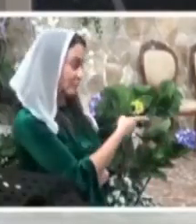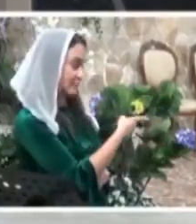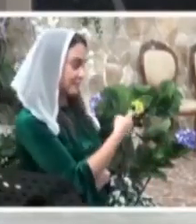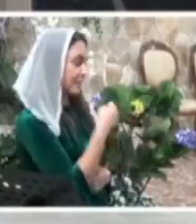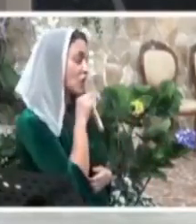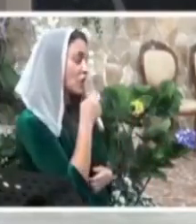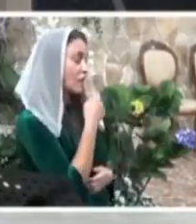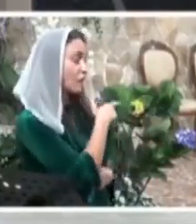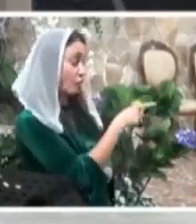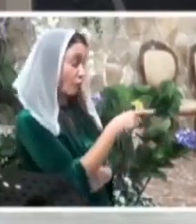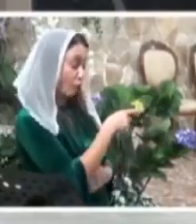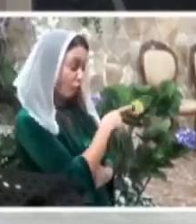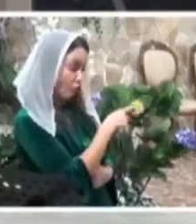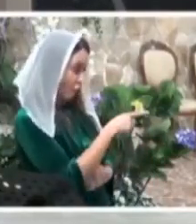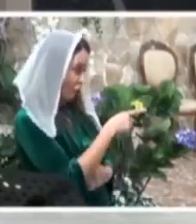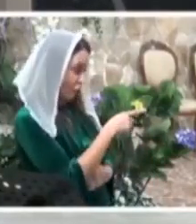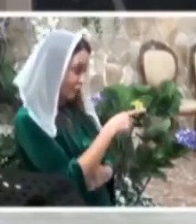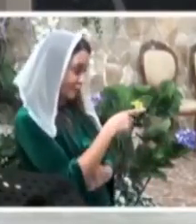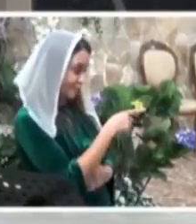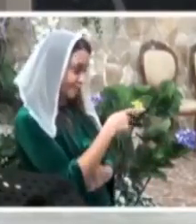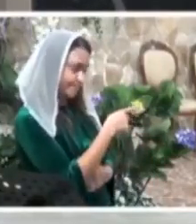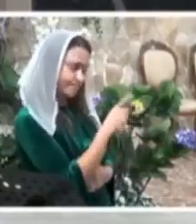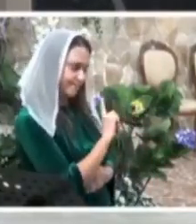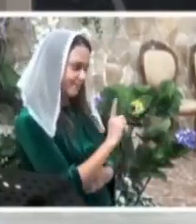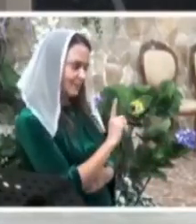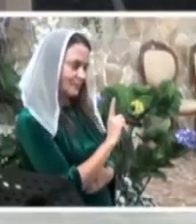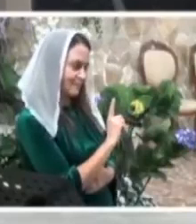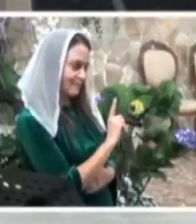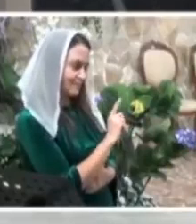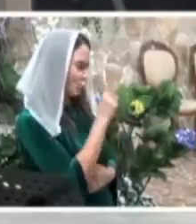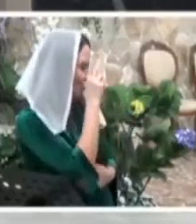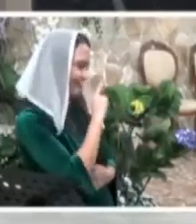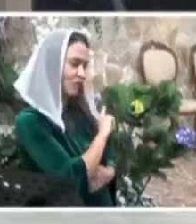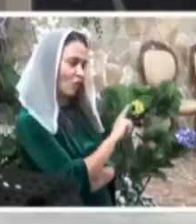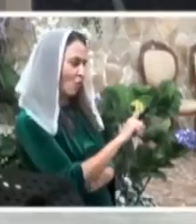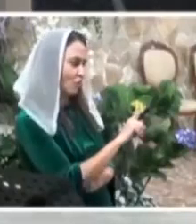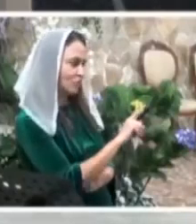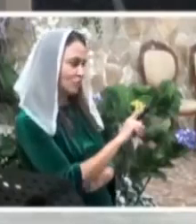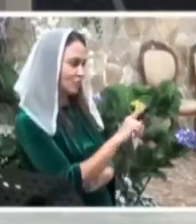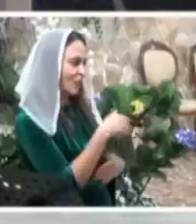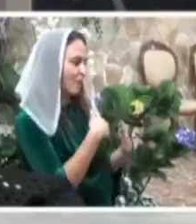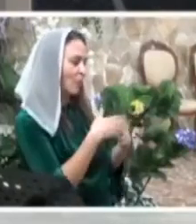verità, non vi conosco.